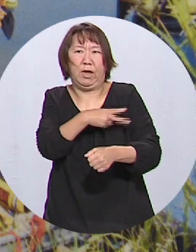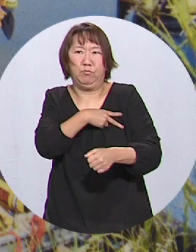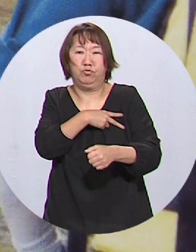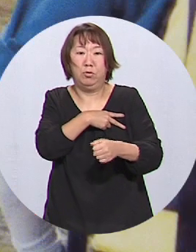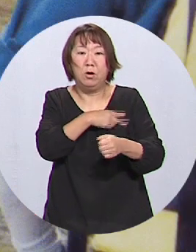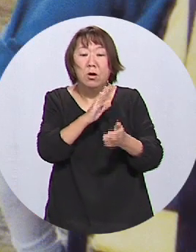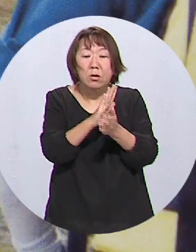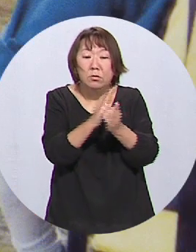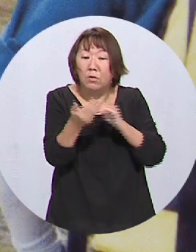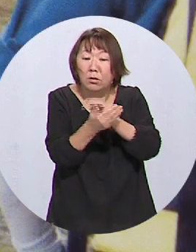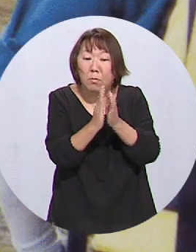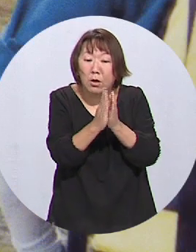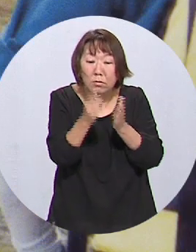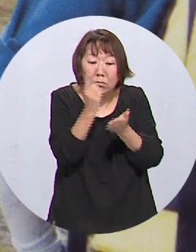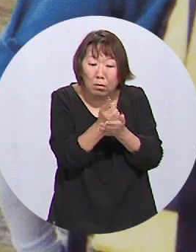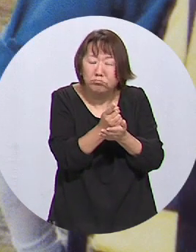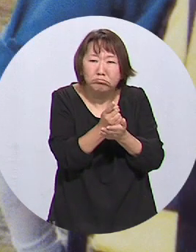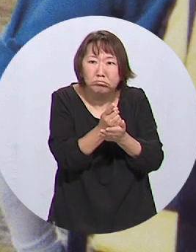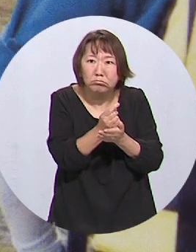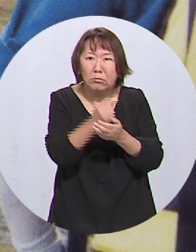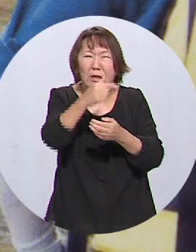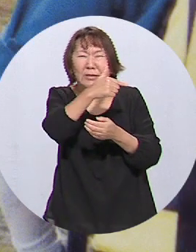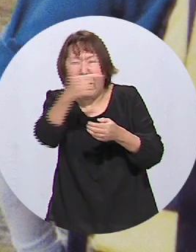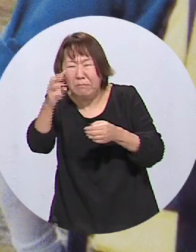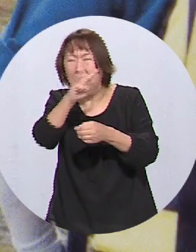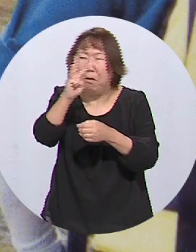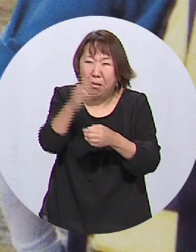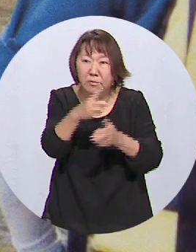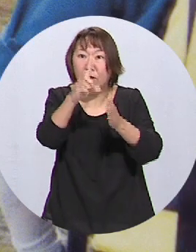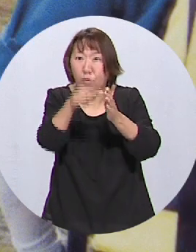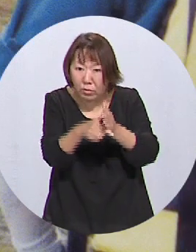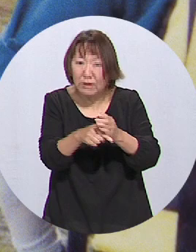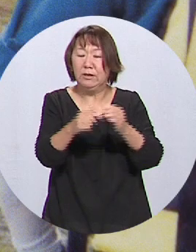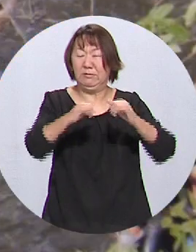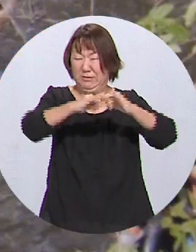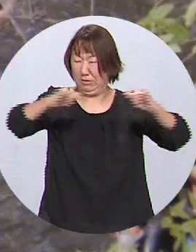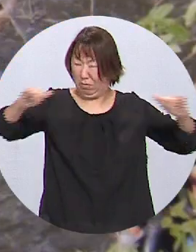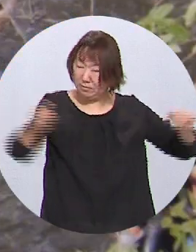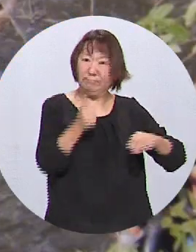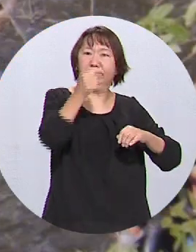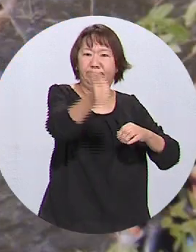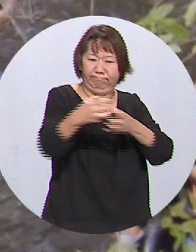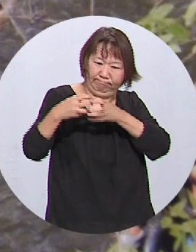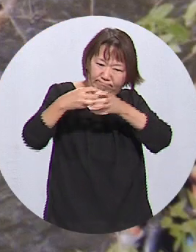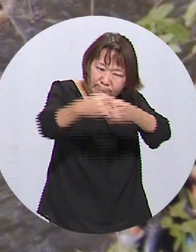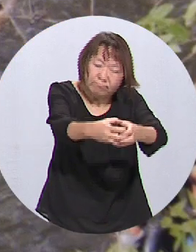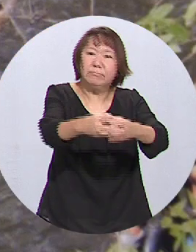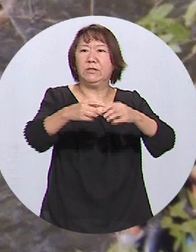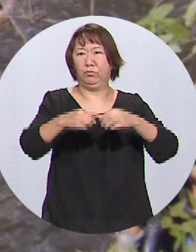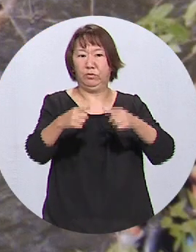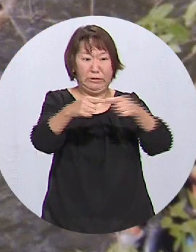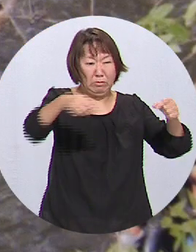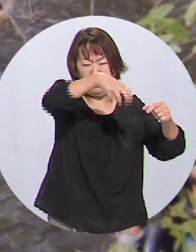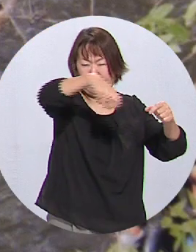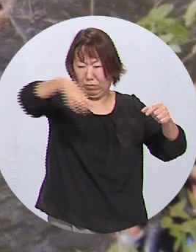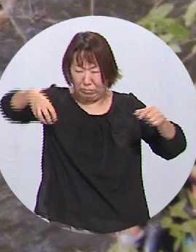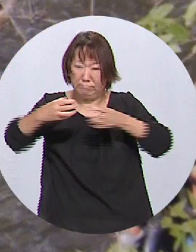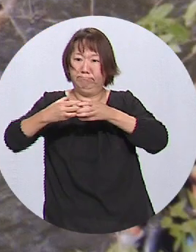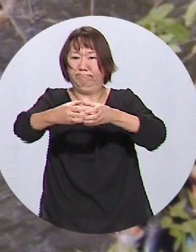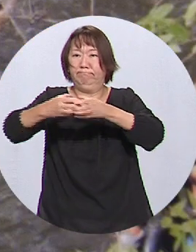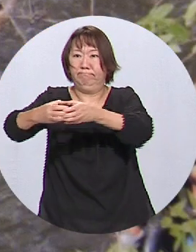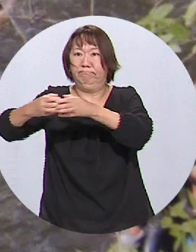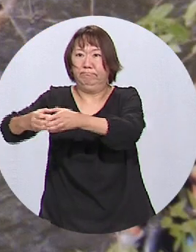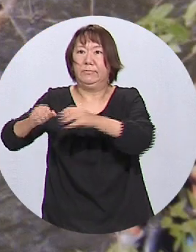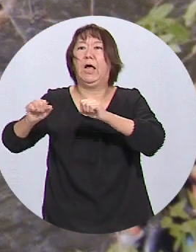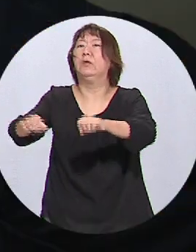でも大災害とかがあれば水中検索を実施します。 はあ、はい、なるほど、日本全国、はい、もし